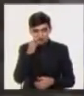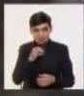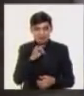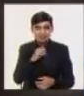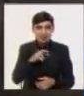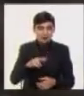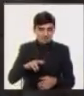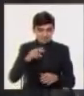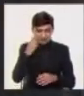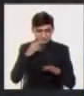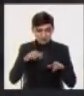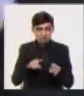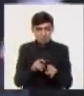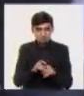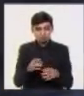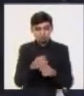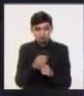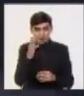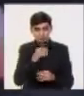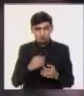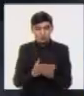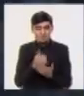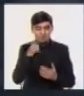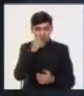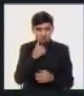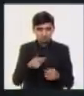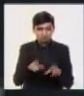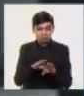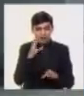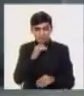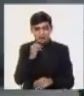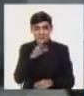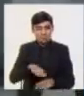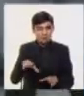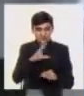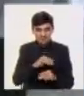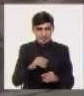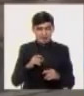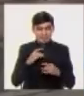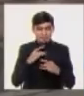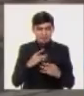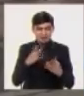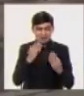Италия рассматривает возможность ввести карантин на Новый год. По всей Европе закрываются рождественские рынки.